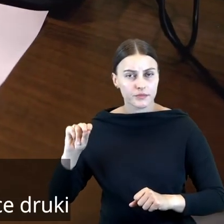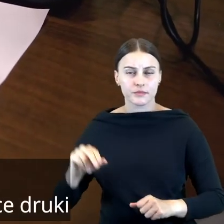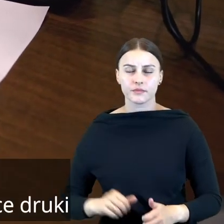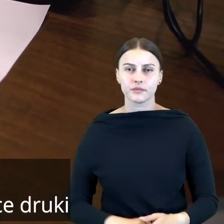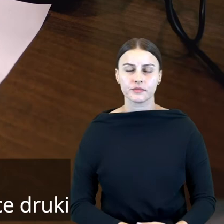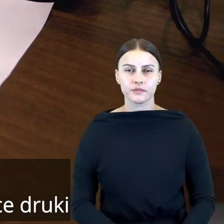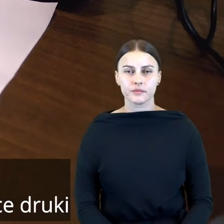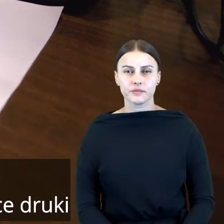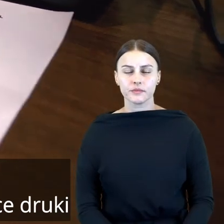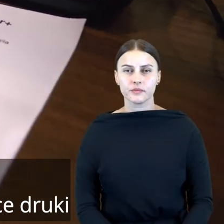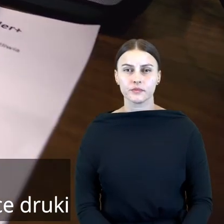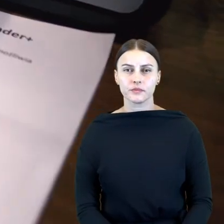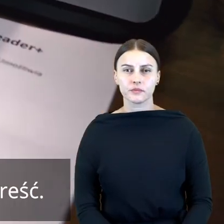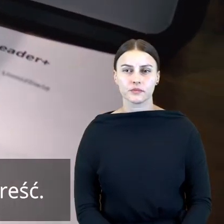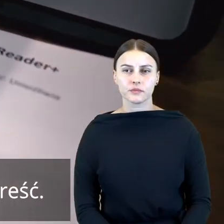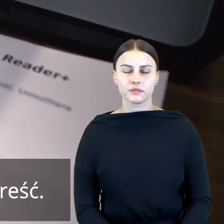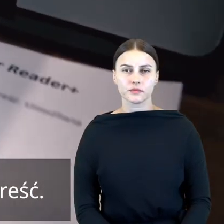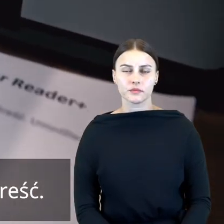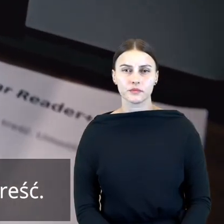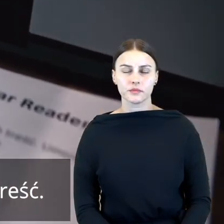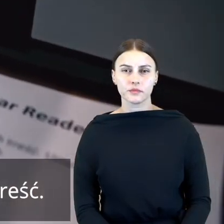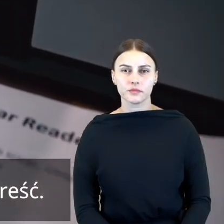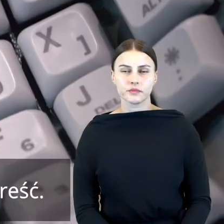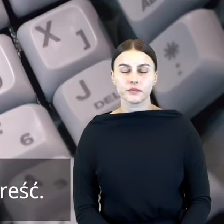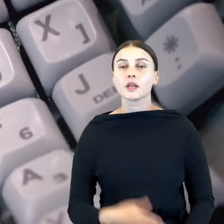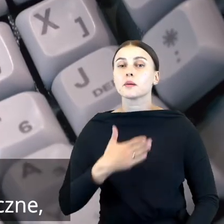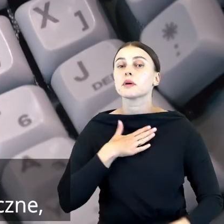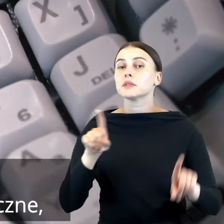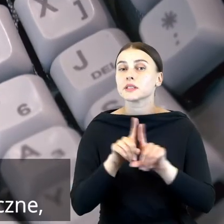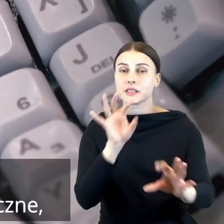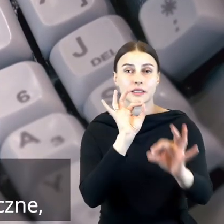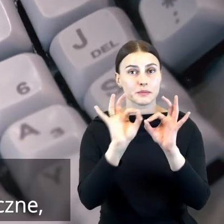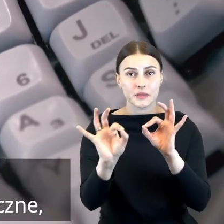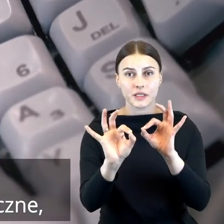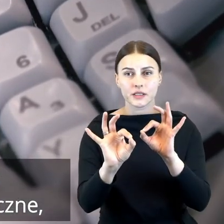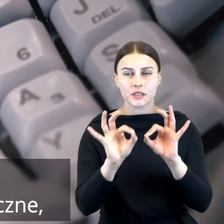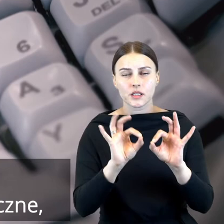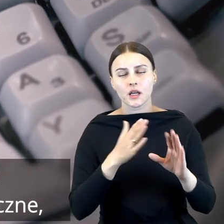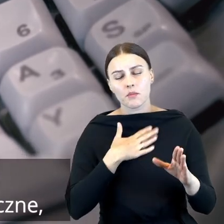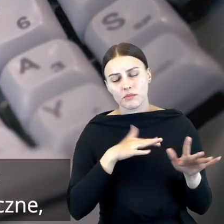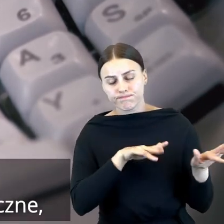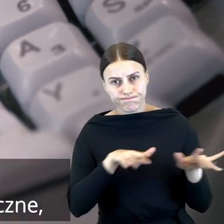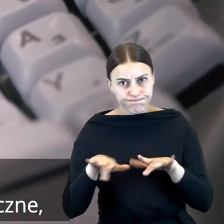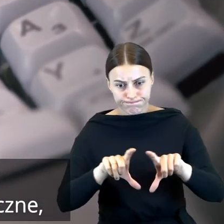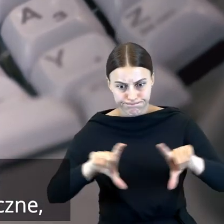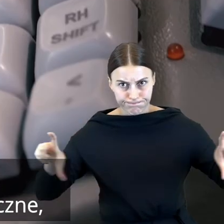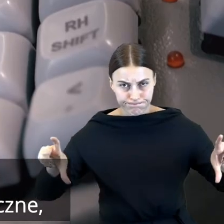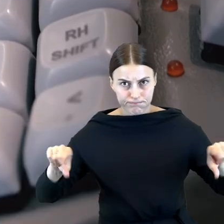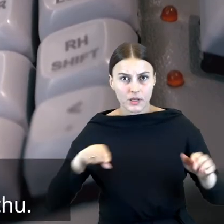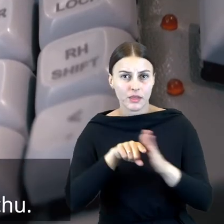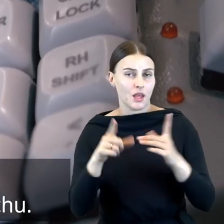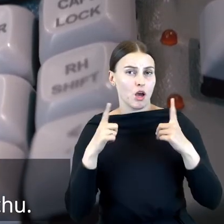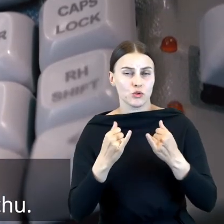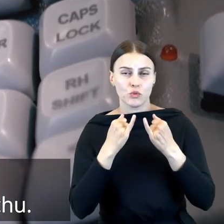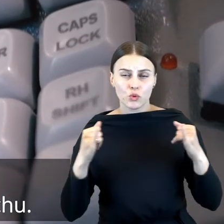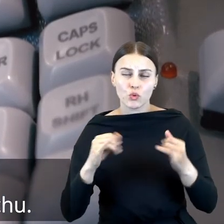Przenośne urządzenie skanujące druki, odczytujące zawartą w nich treść. Posiadamy również szereg klawiatur specjalistycznych, które służą